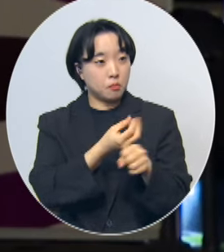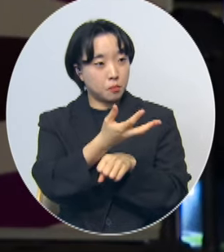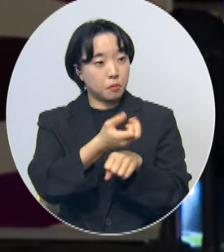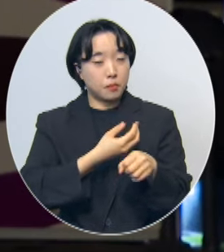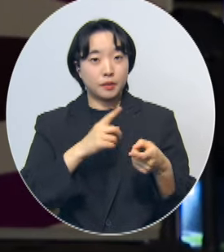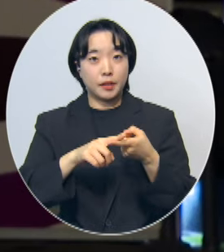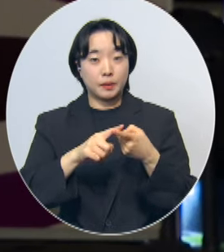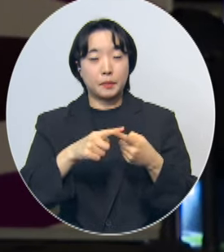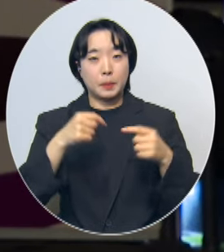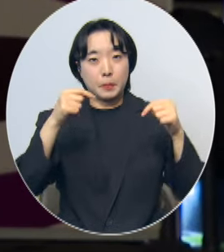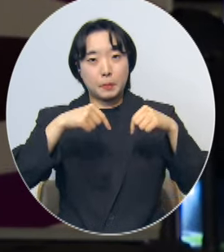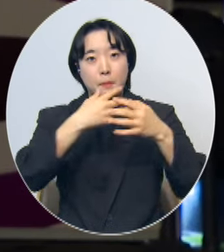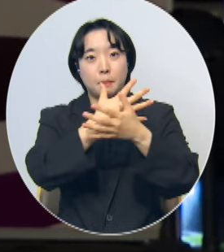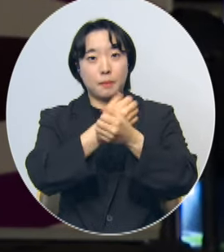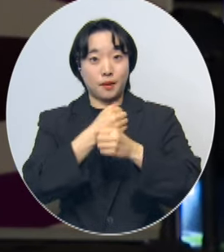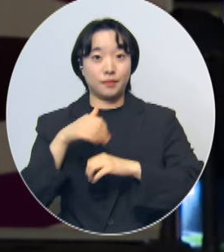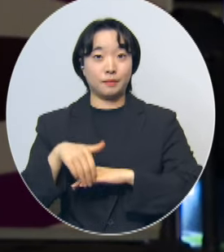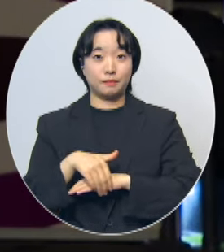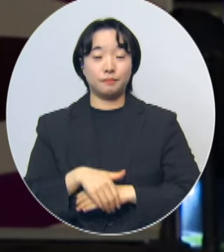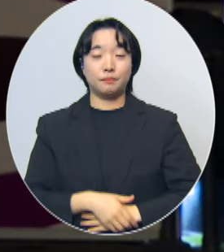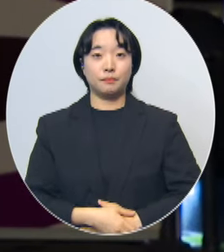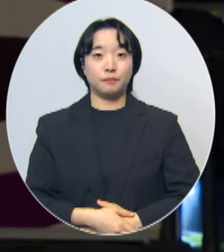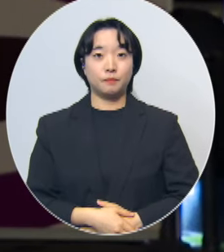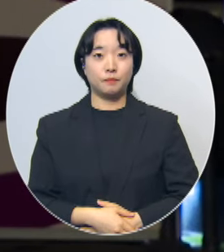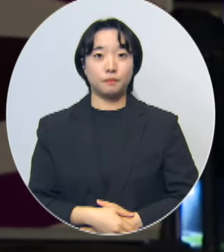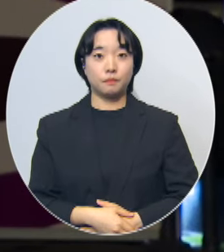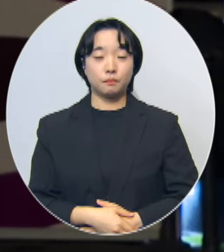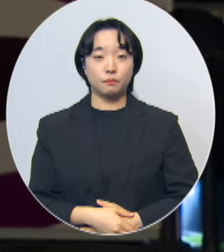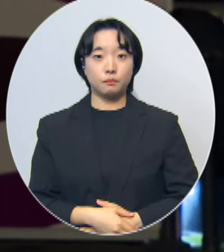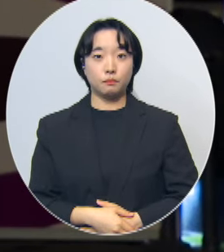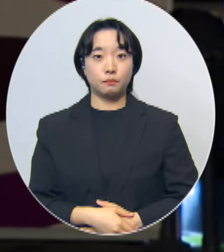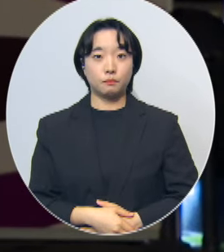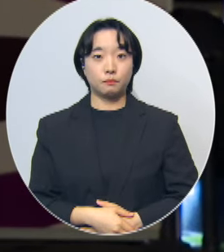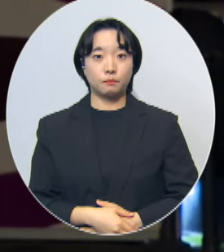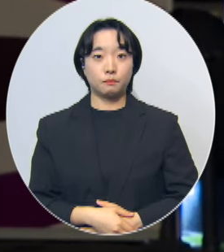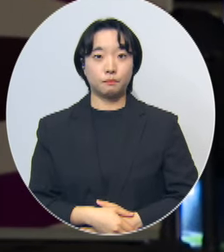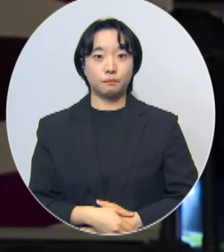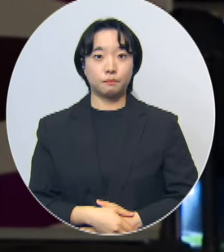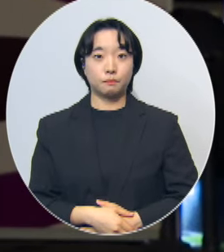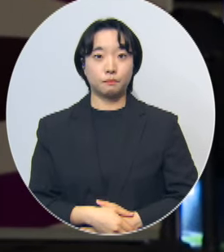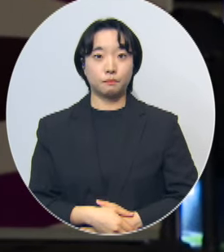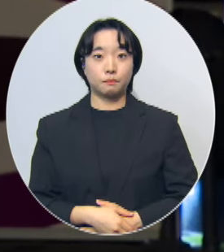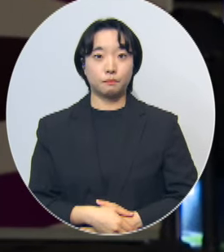MOU가 체결될 예정입니다. KTV 이혜진입니다.